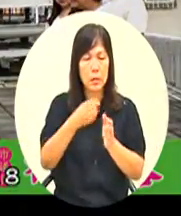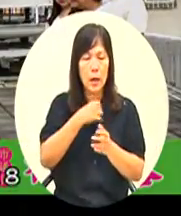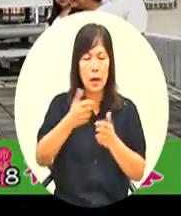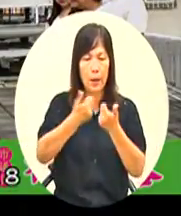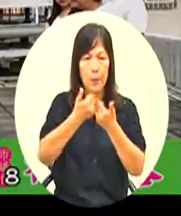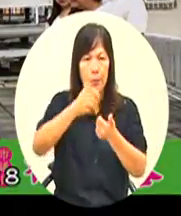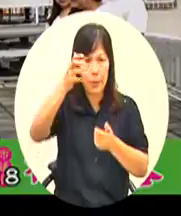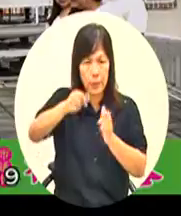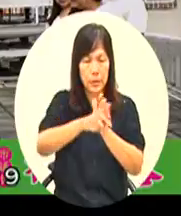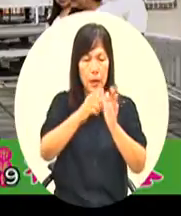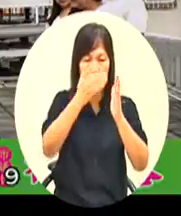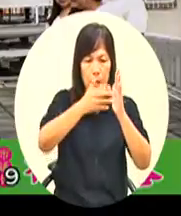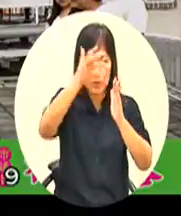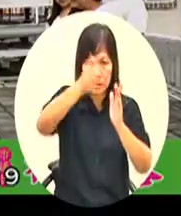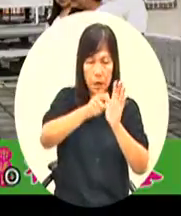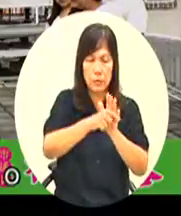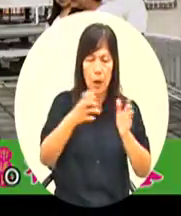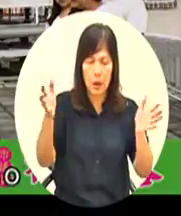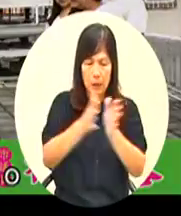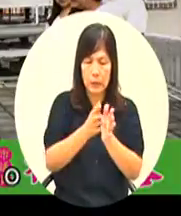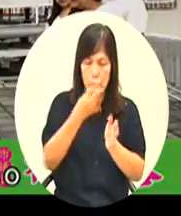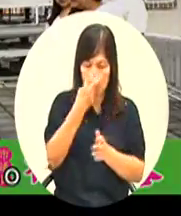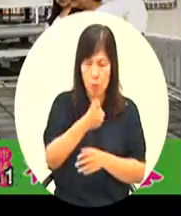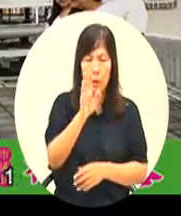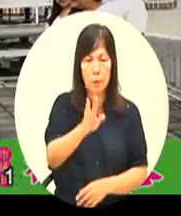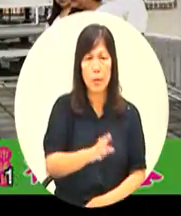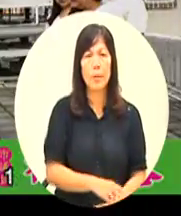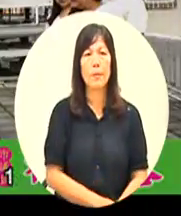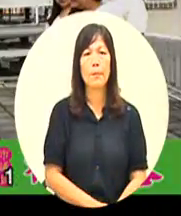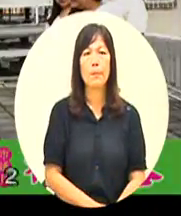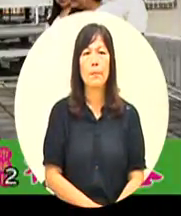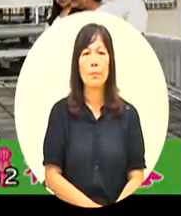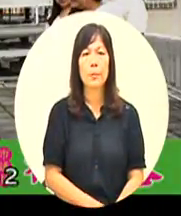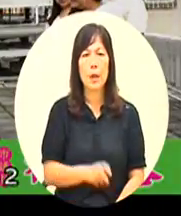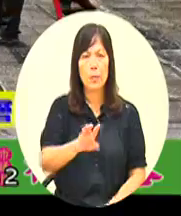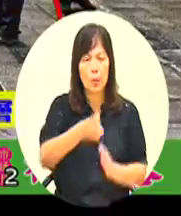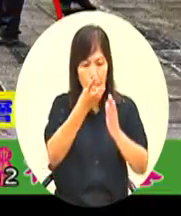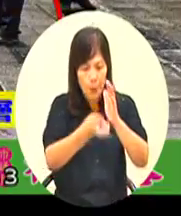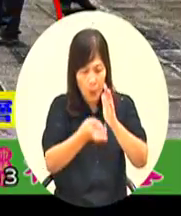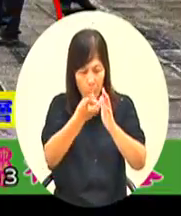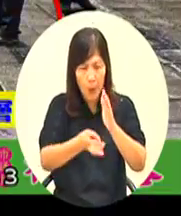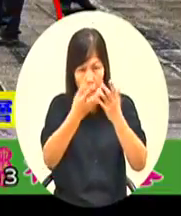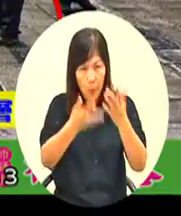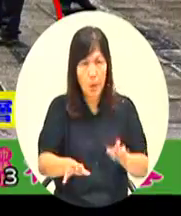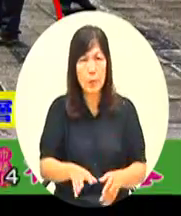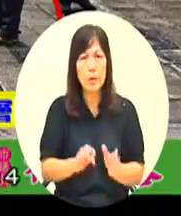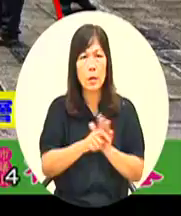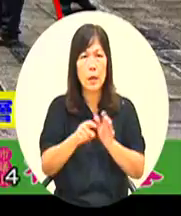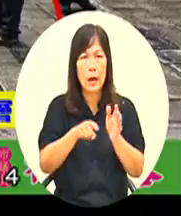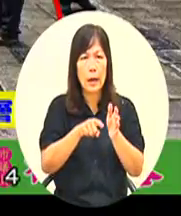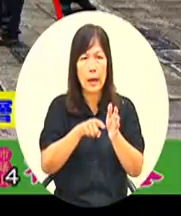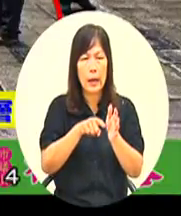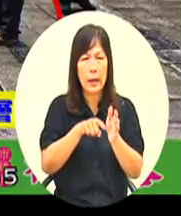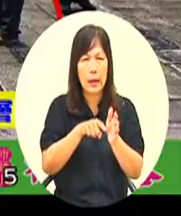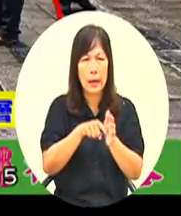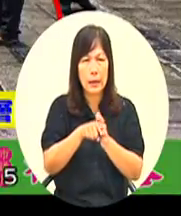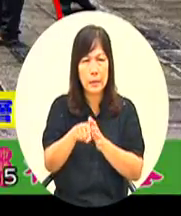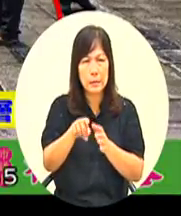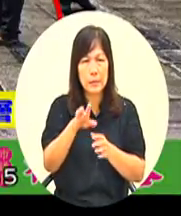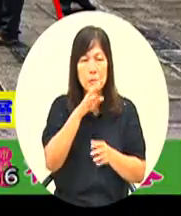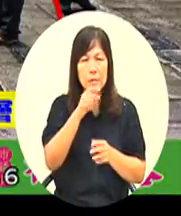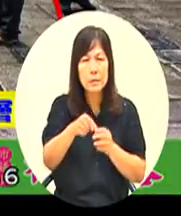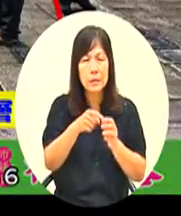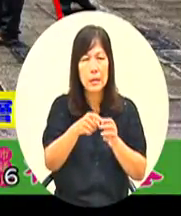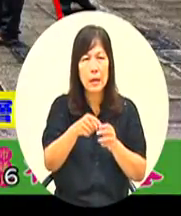还有校长，我们一同去看。他这个真的是滴水滴到不行，因为这种已经是已经